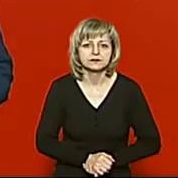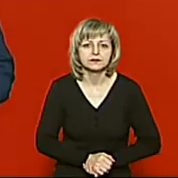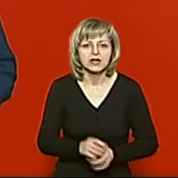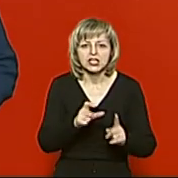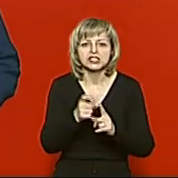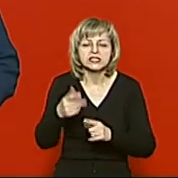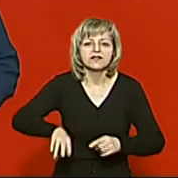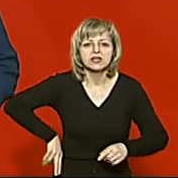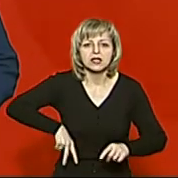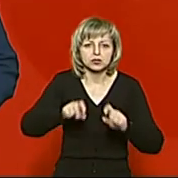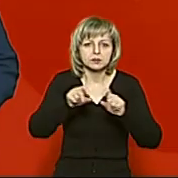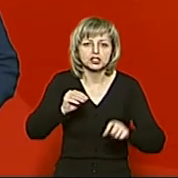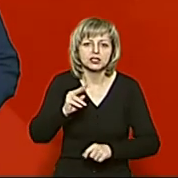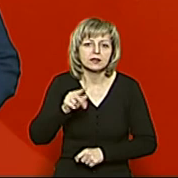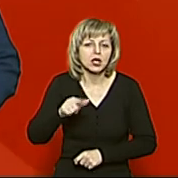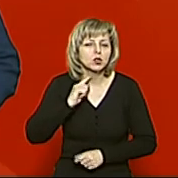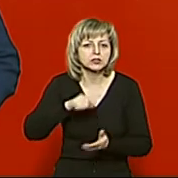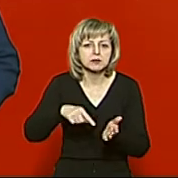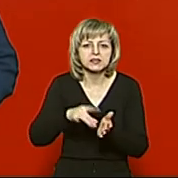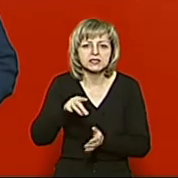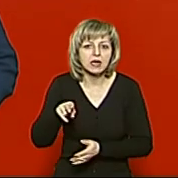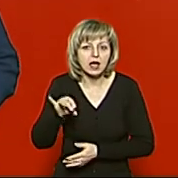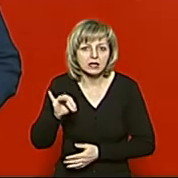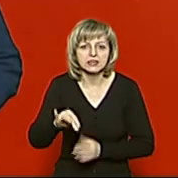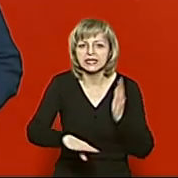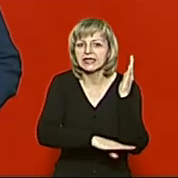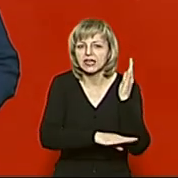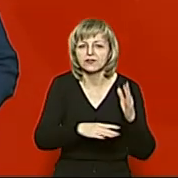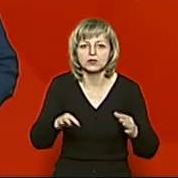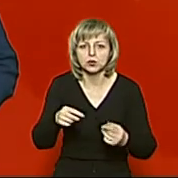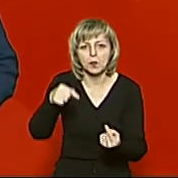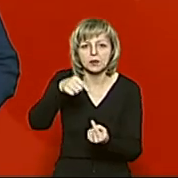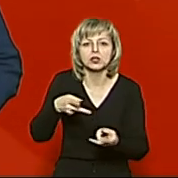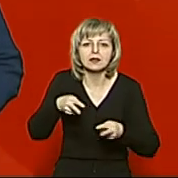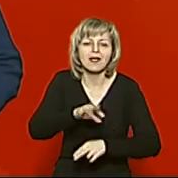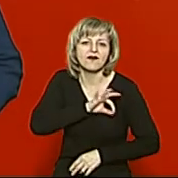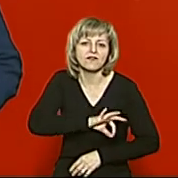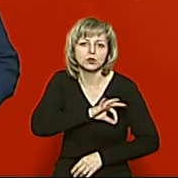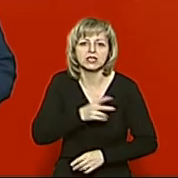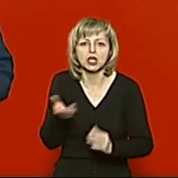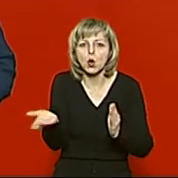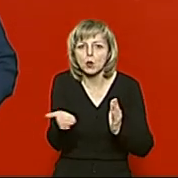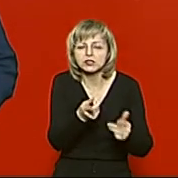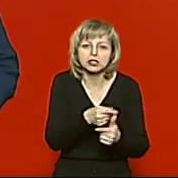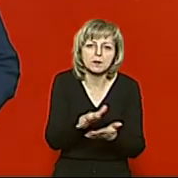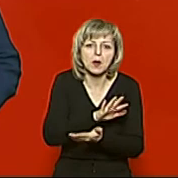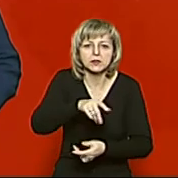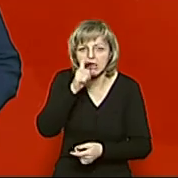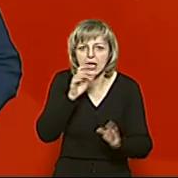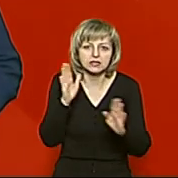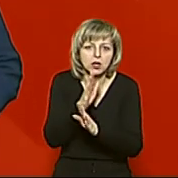Зі слів директора департаменту ЖКГ Луцької міської ради Юрія Крася, деревину, придатну для використання, яку обрізають чи прибирають після